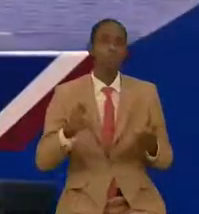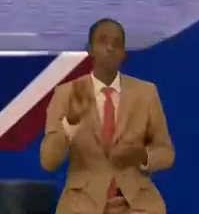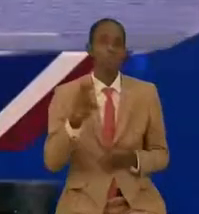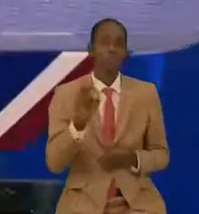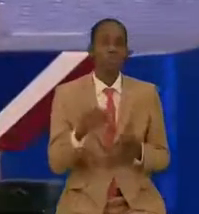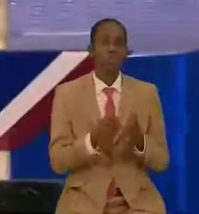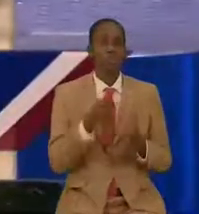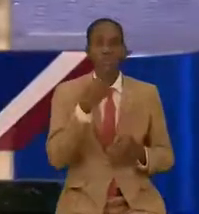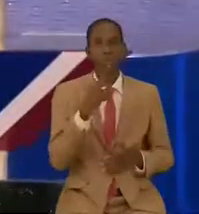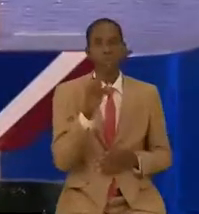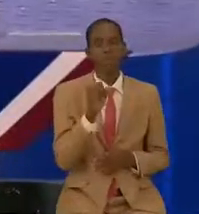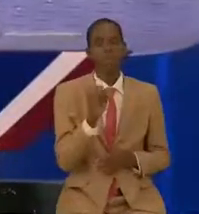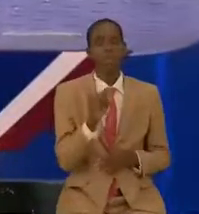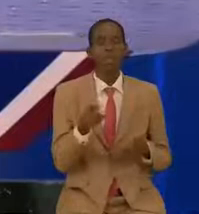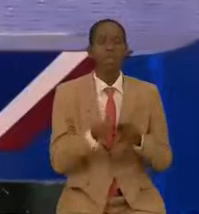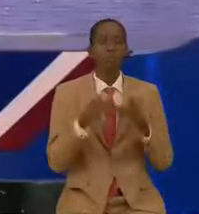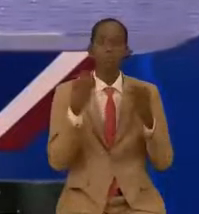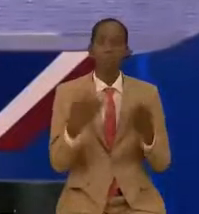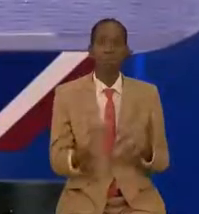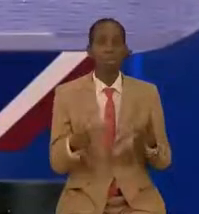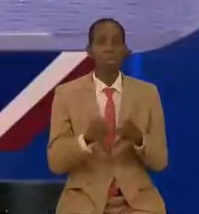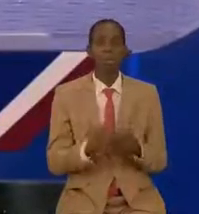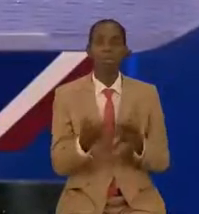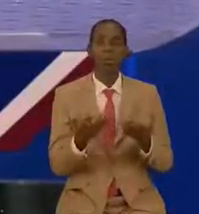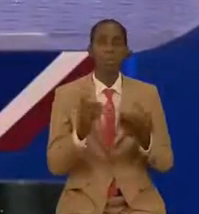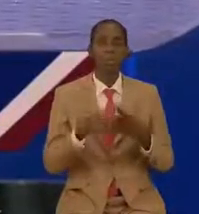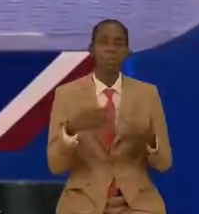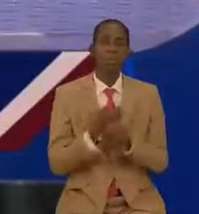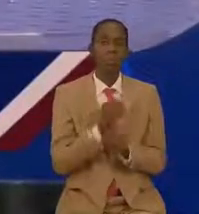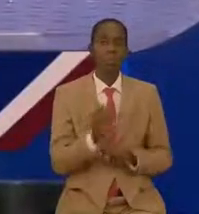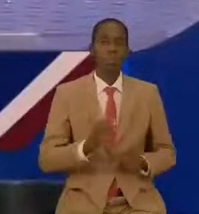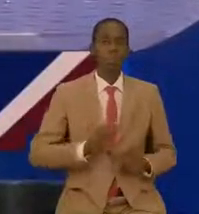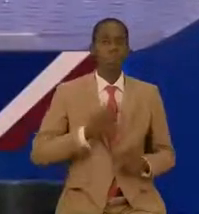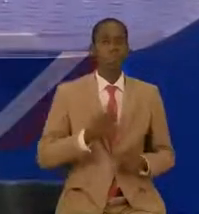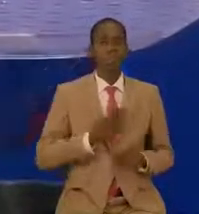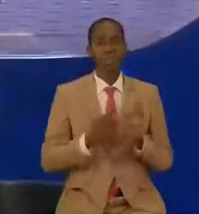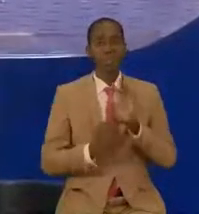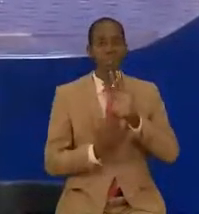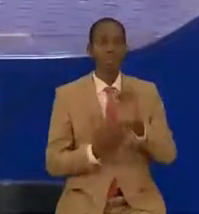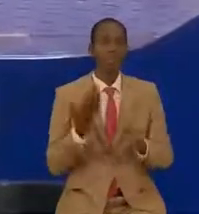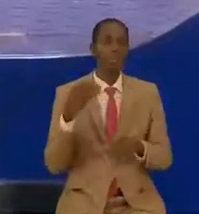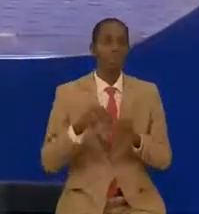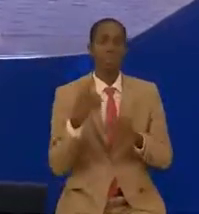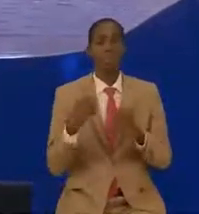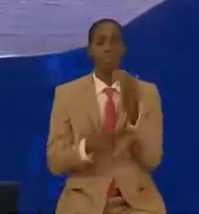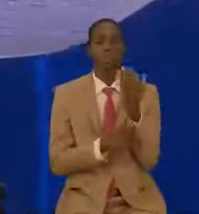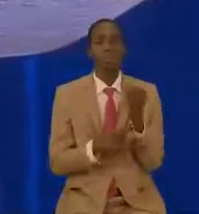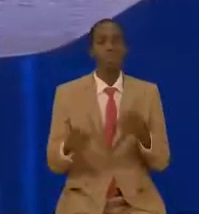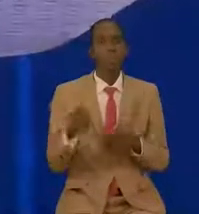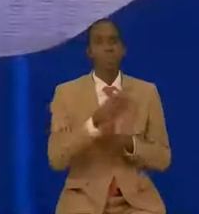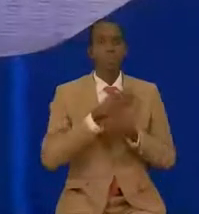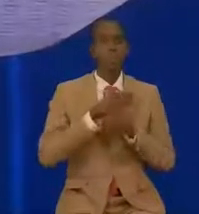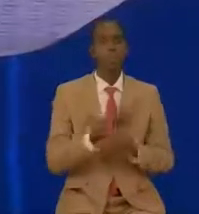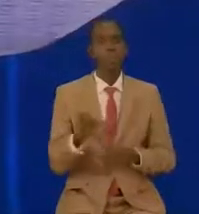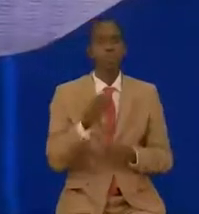12. Tous ceux qui veulent se rendre agréables selon la chair vous